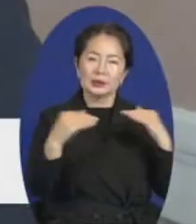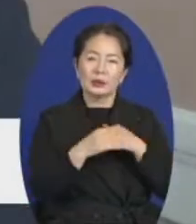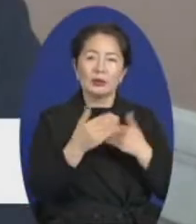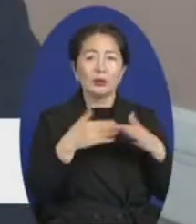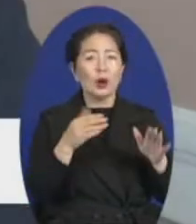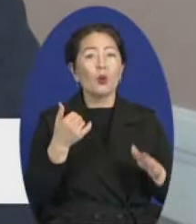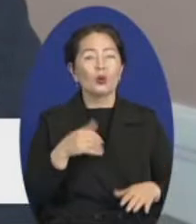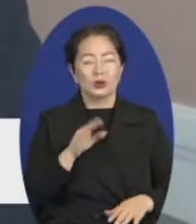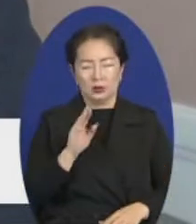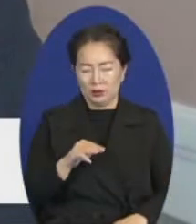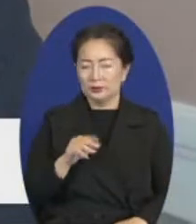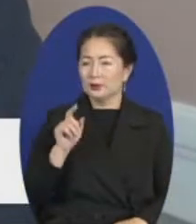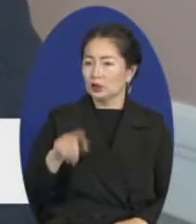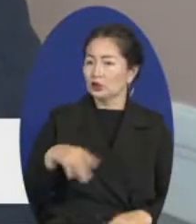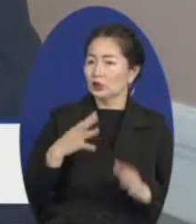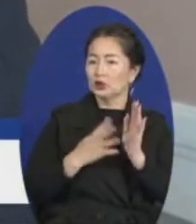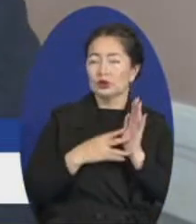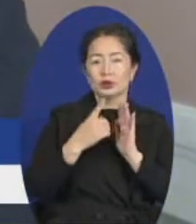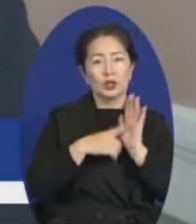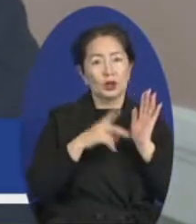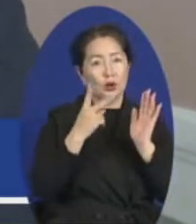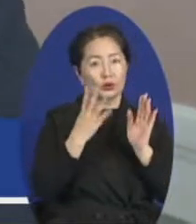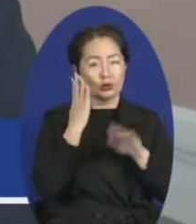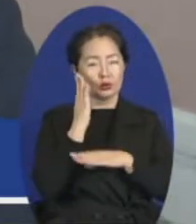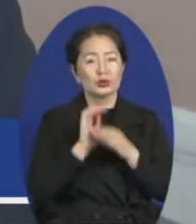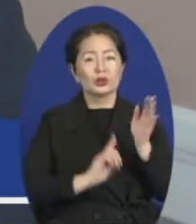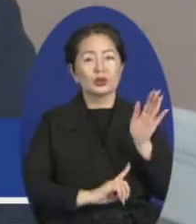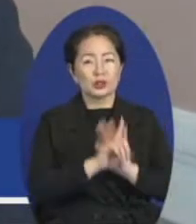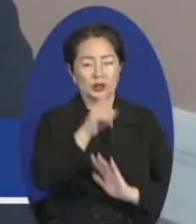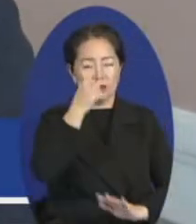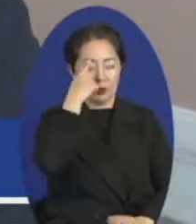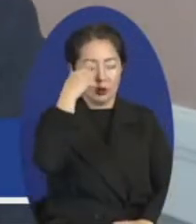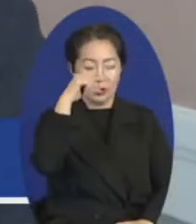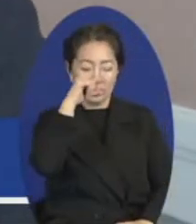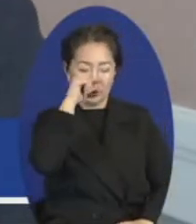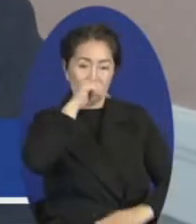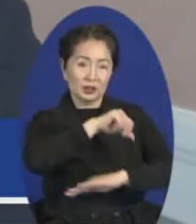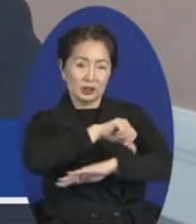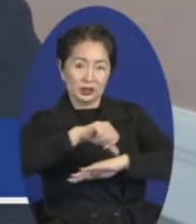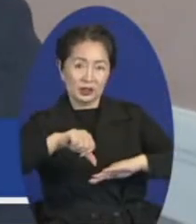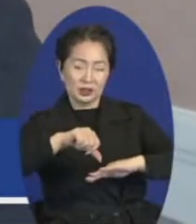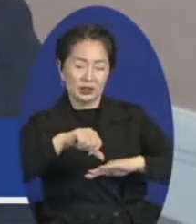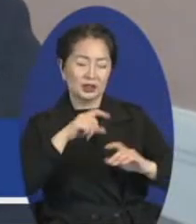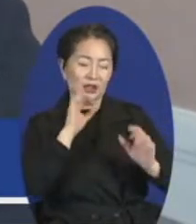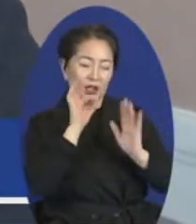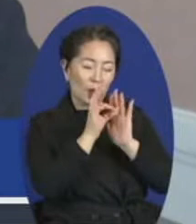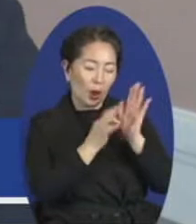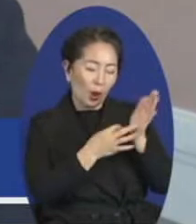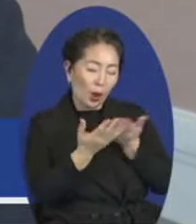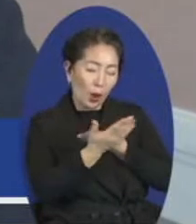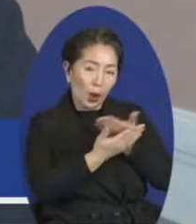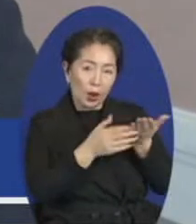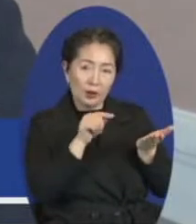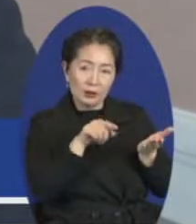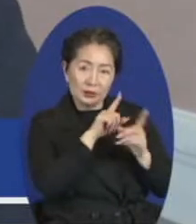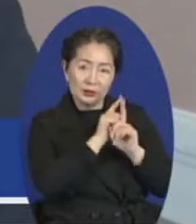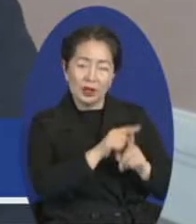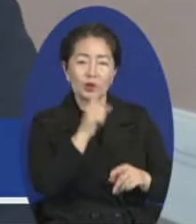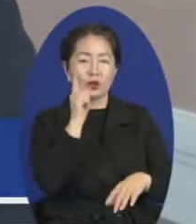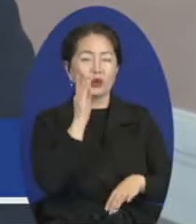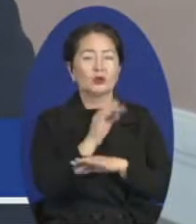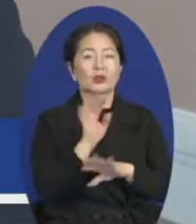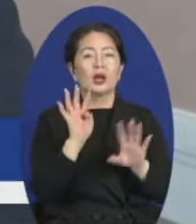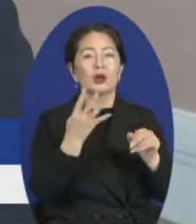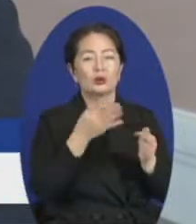дахны цаанаа хөдөлгөөнийг нээхгүй. 9-р сарын 24-нөөс эхлээд бид нар Монгол-Оросын хилийн төмөр замын хилцээр заасны дагуу хоногт 14 гал тэрэг хүлээлцээд